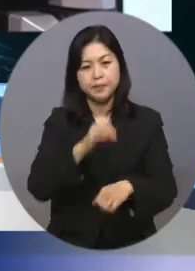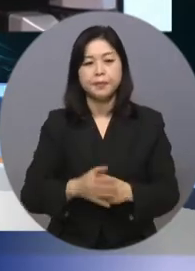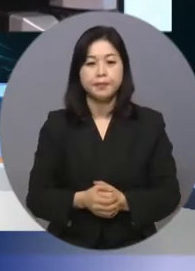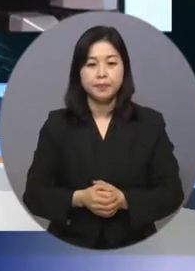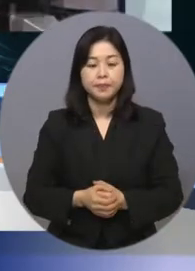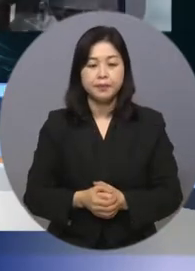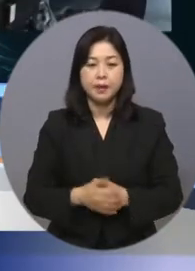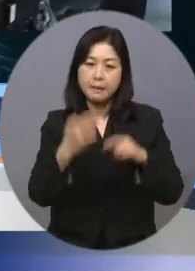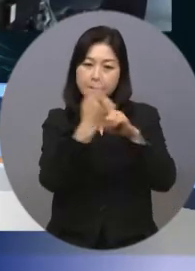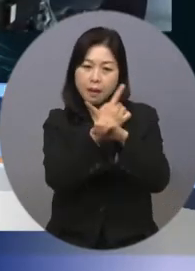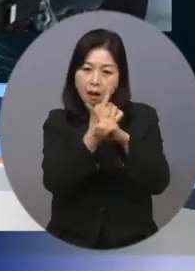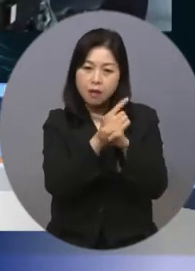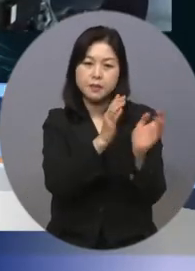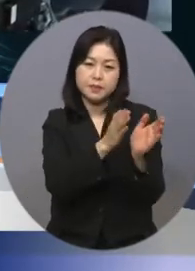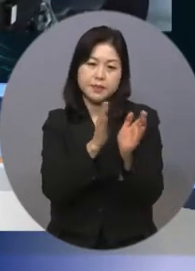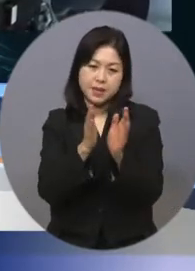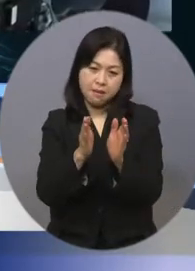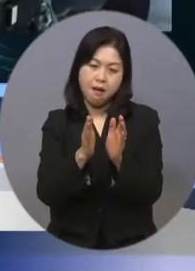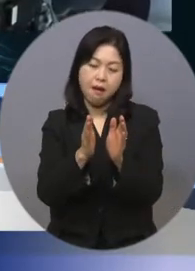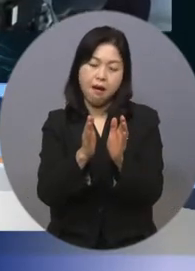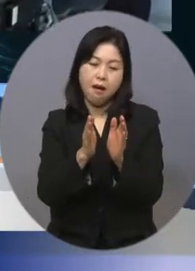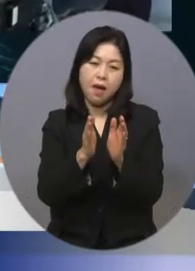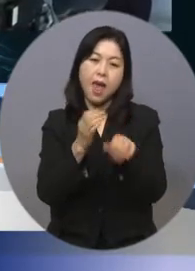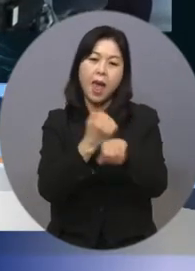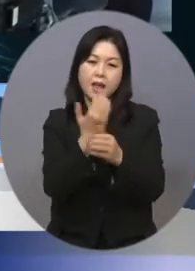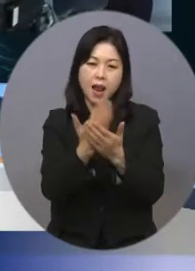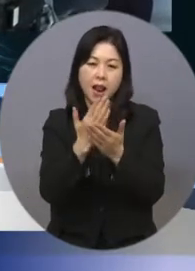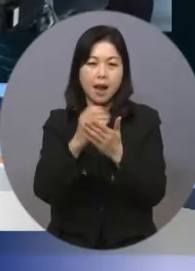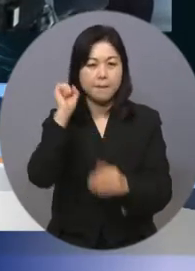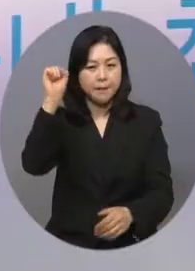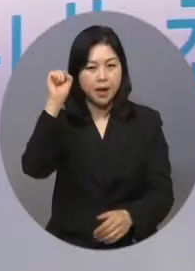이에 대해 개선책 마련을 촉구하는 목소리가 나왔습니다.